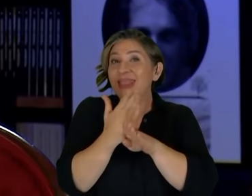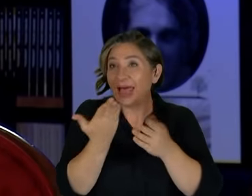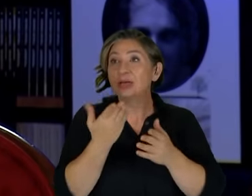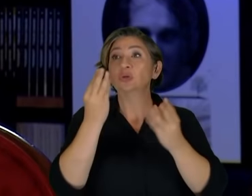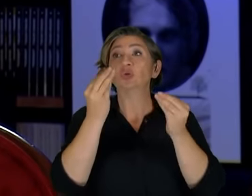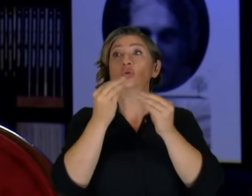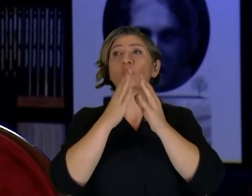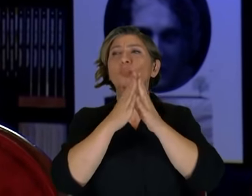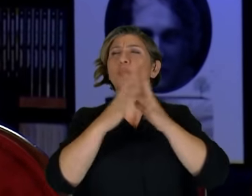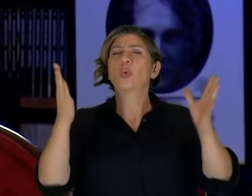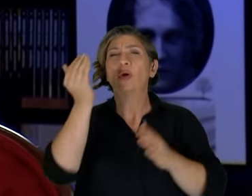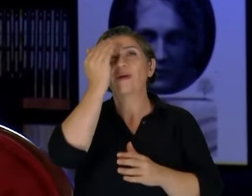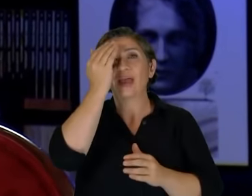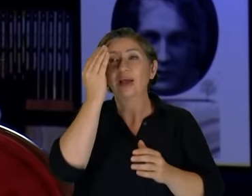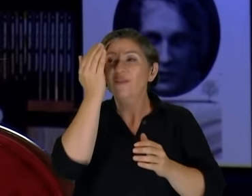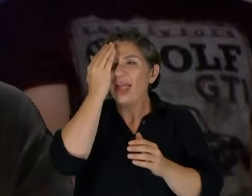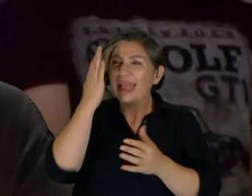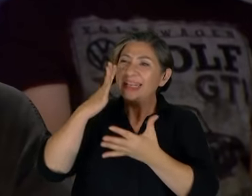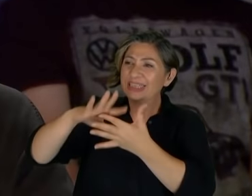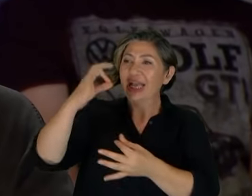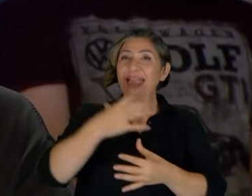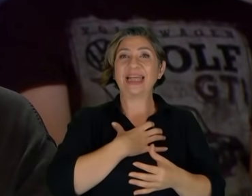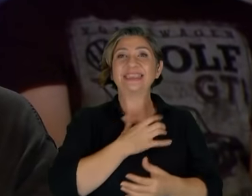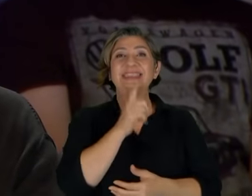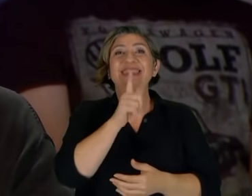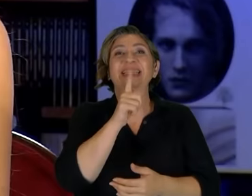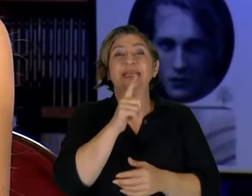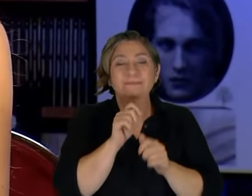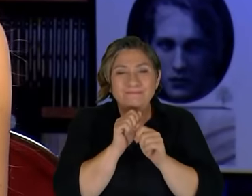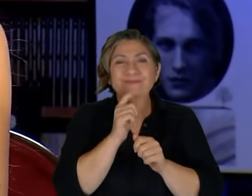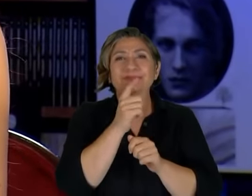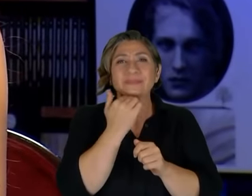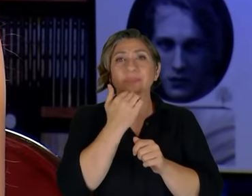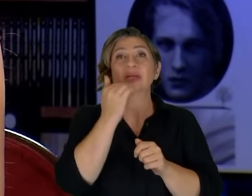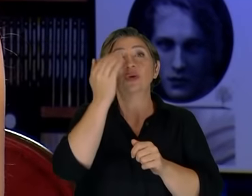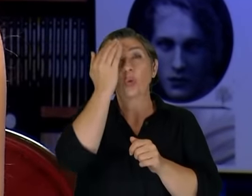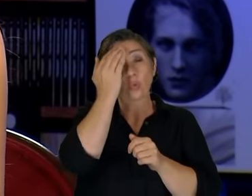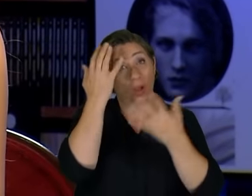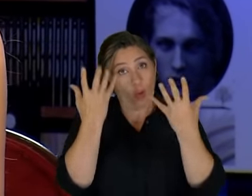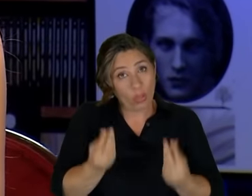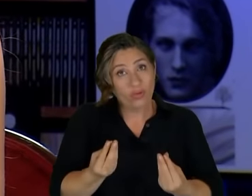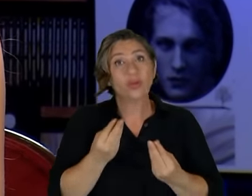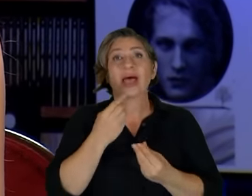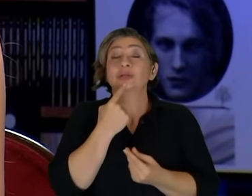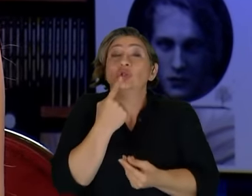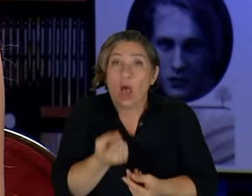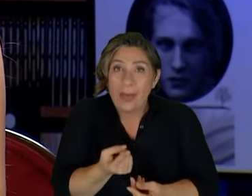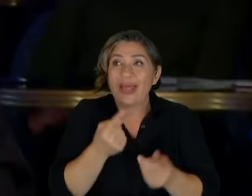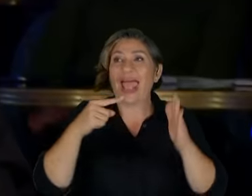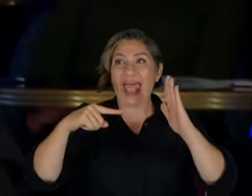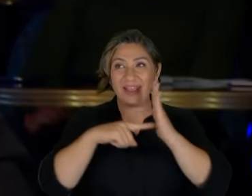çok boyutlu yoksulluğun, yani yoksul kişilerin kendi seslerini duyuramamasının da bir yoksulluk olduğunu dile getirmek